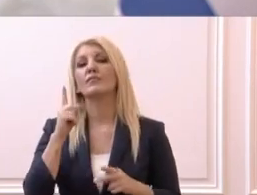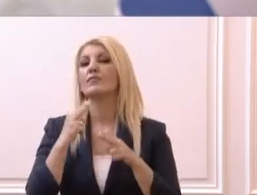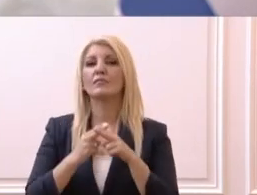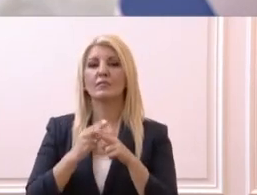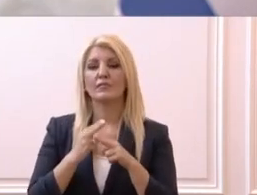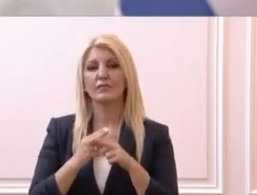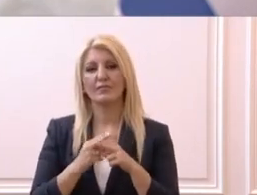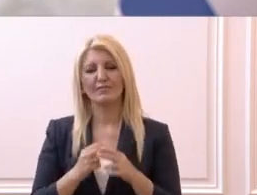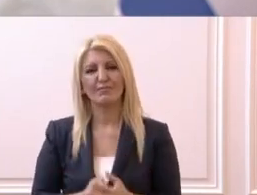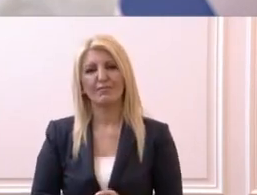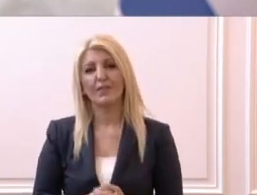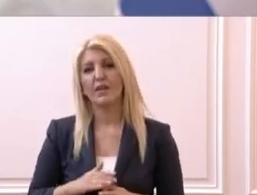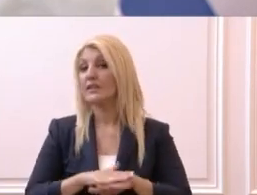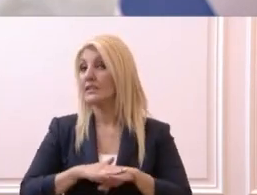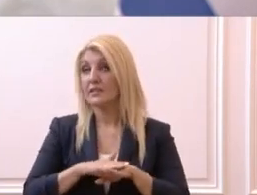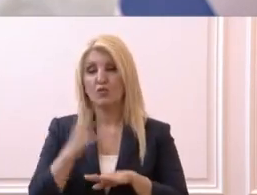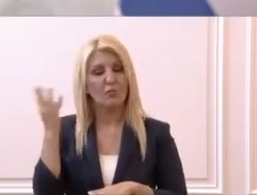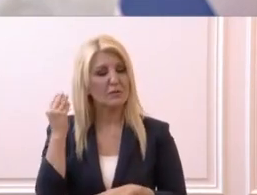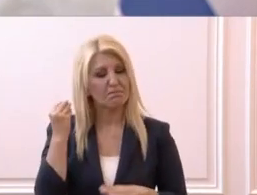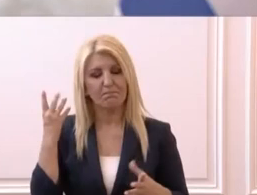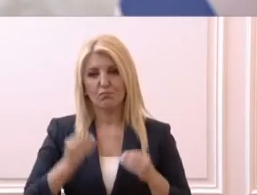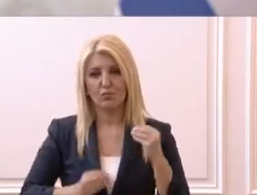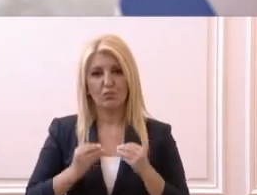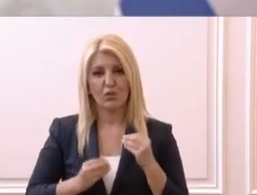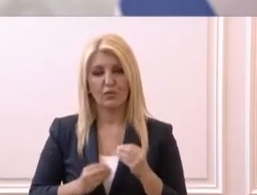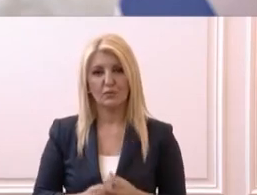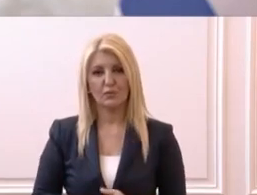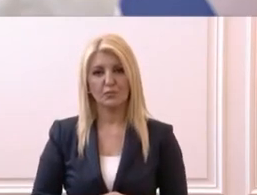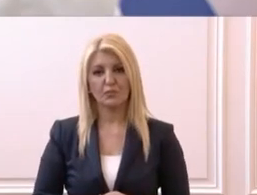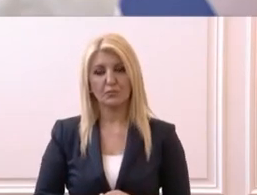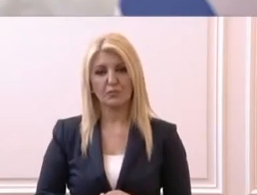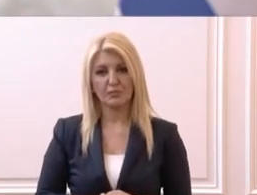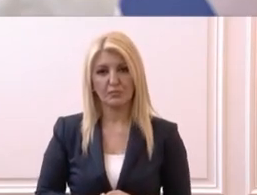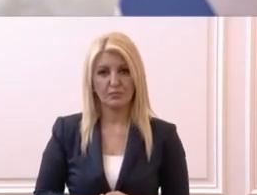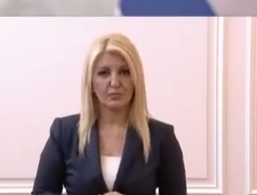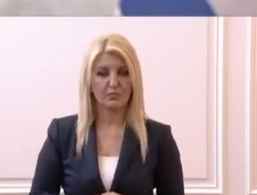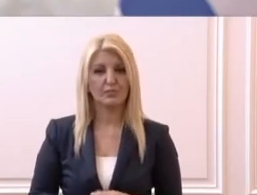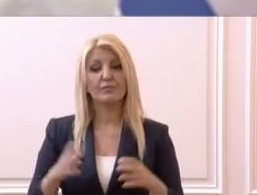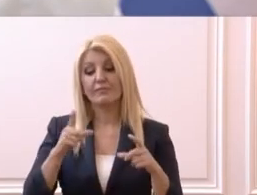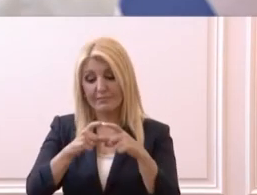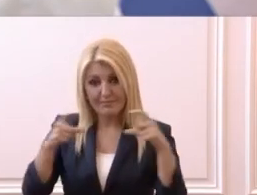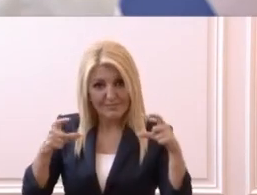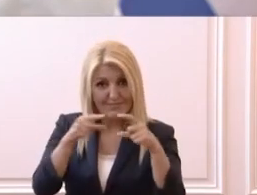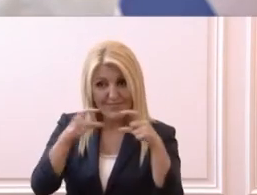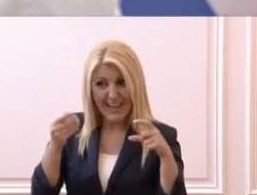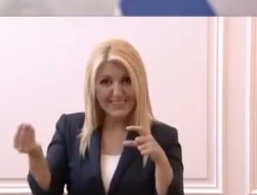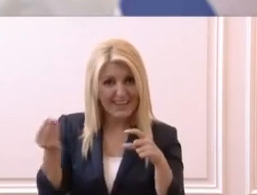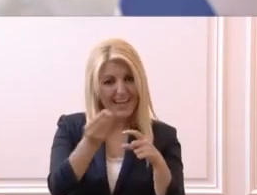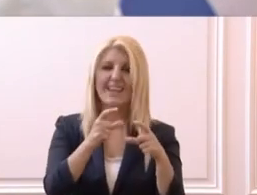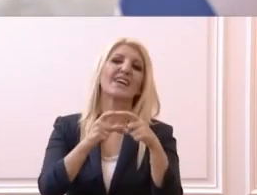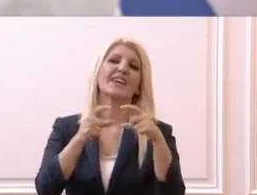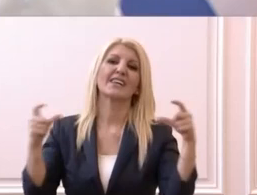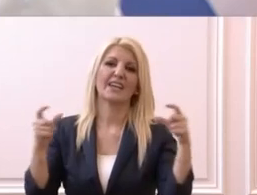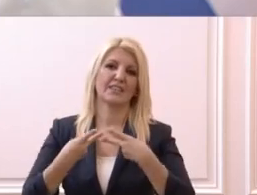θα ονομάζεται Freedom Pass ή καλύτερα στα ελληνικά κάρτα ελευθερίας. Και να δώσω τώρα τον